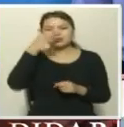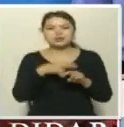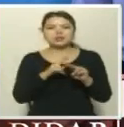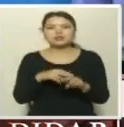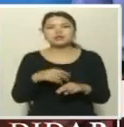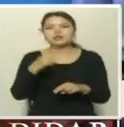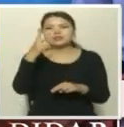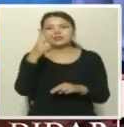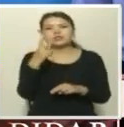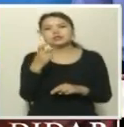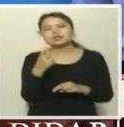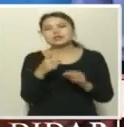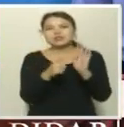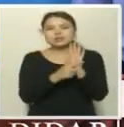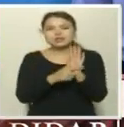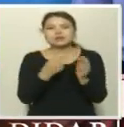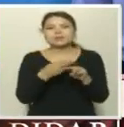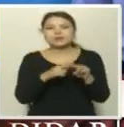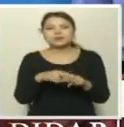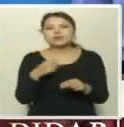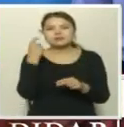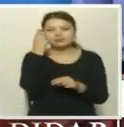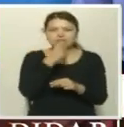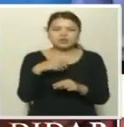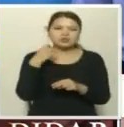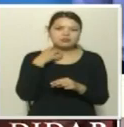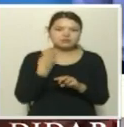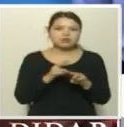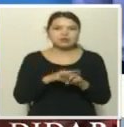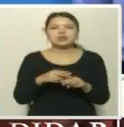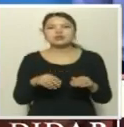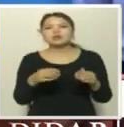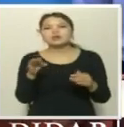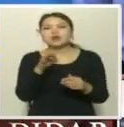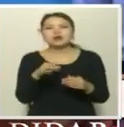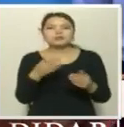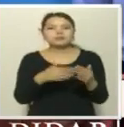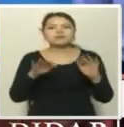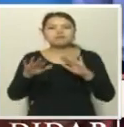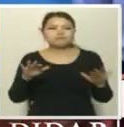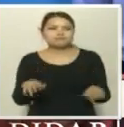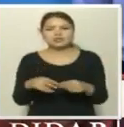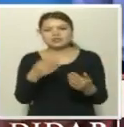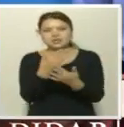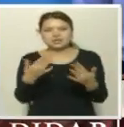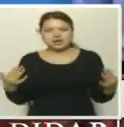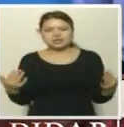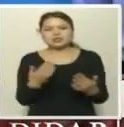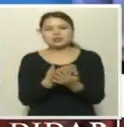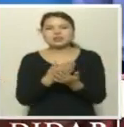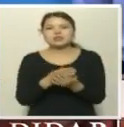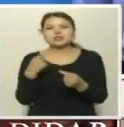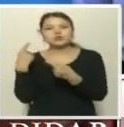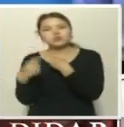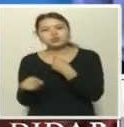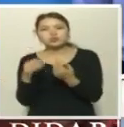установлено 374 факта употребления алкогольных напитков в местах общественного пользования. По статье 505